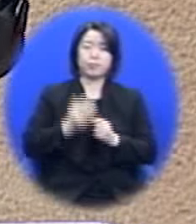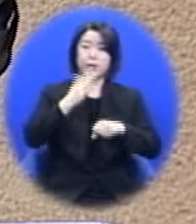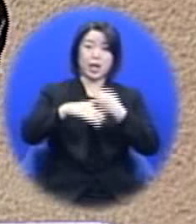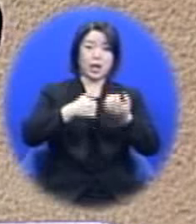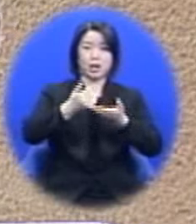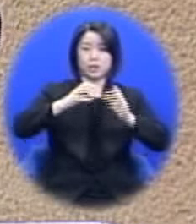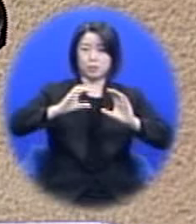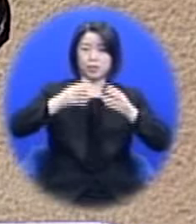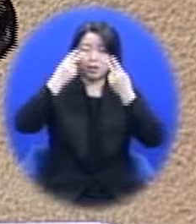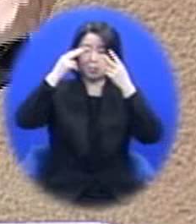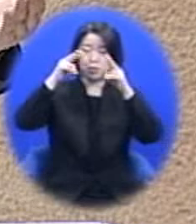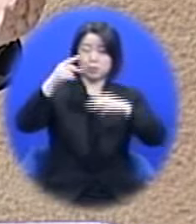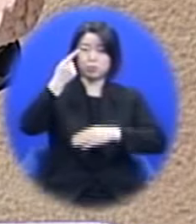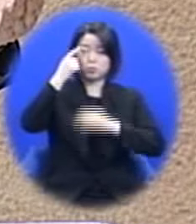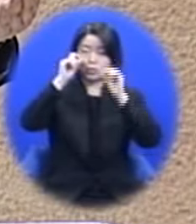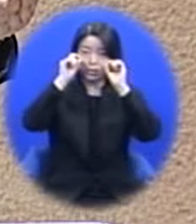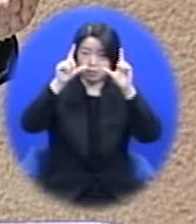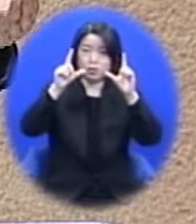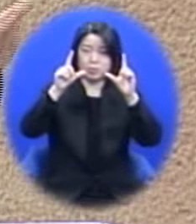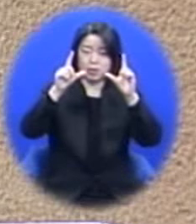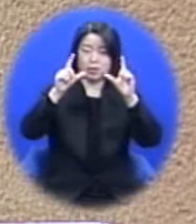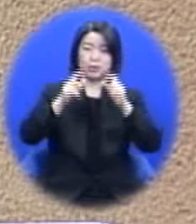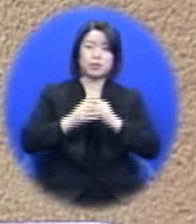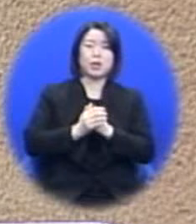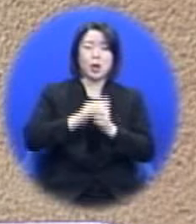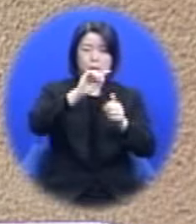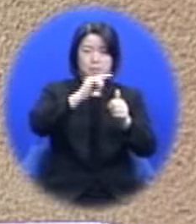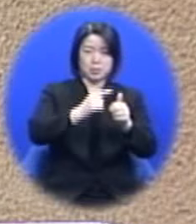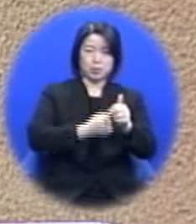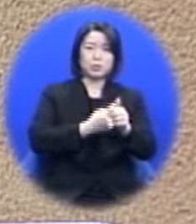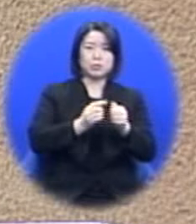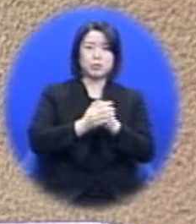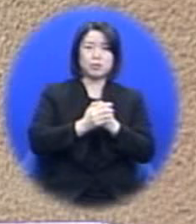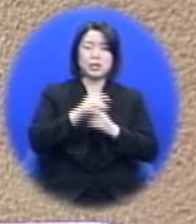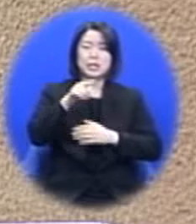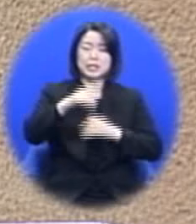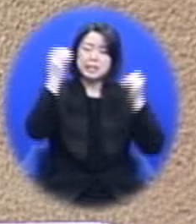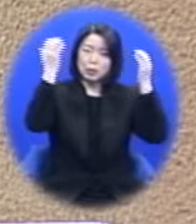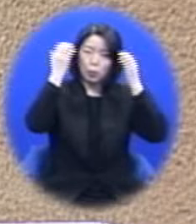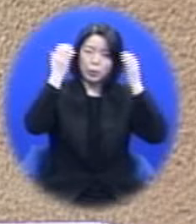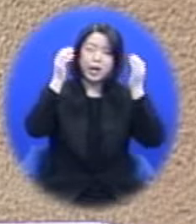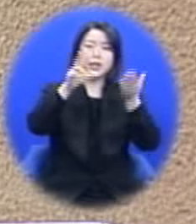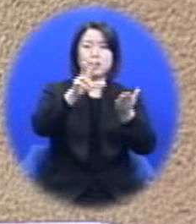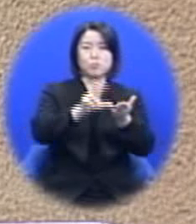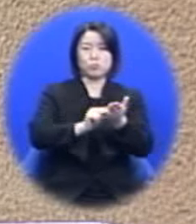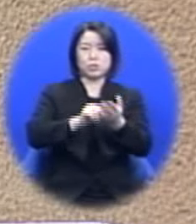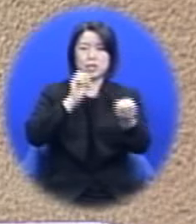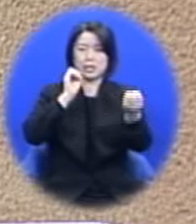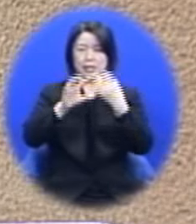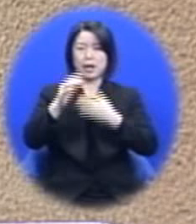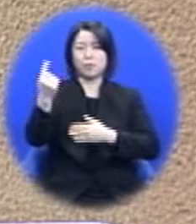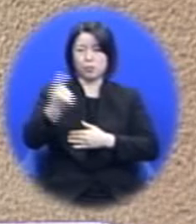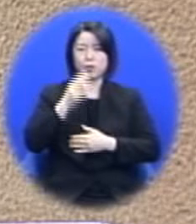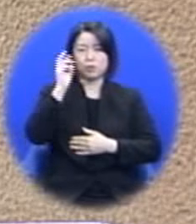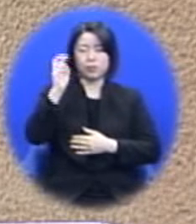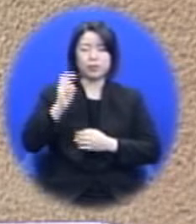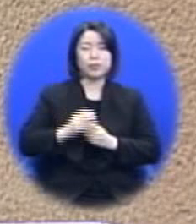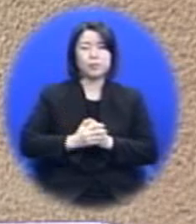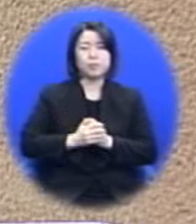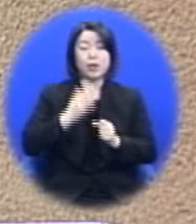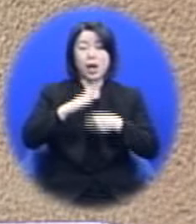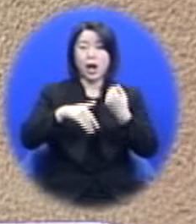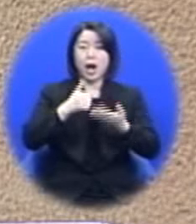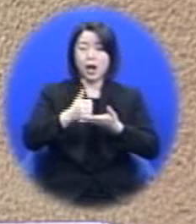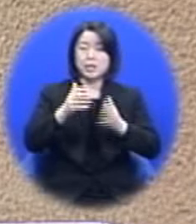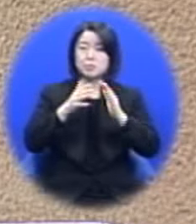하나님의 나라를 바라보는 눈이 뜨여야 비로소 이 고난의 문제가 해답이 와요.